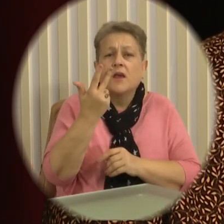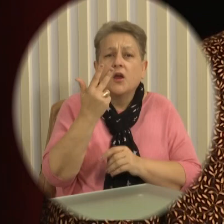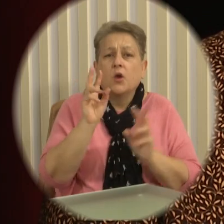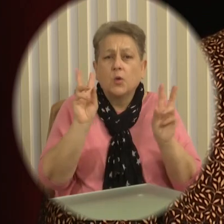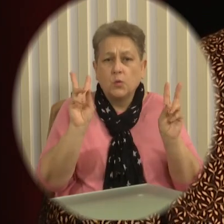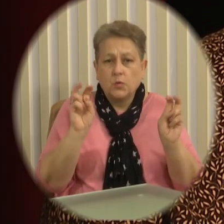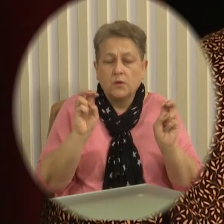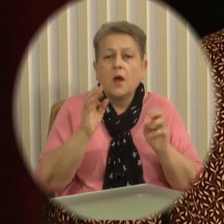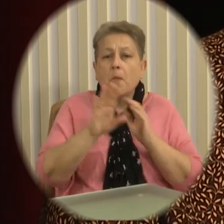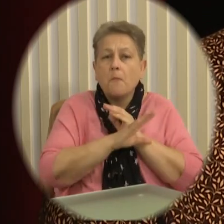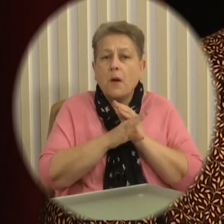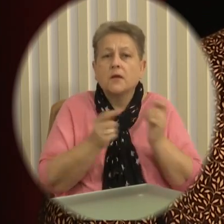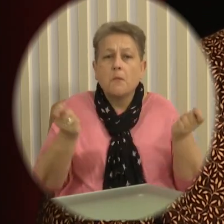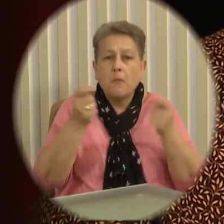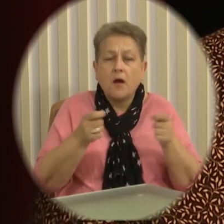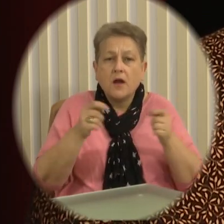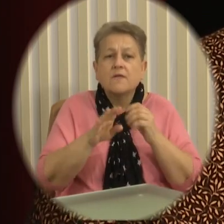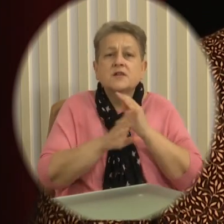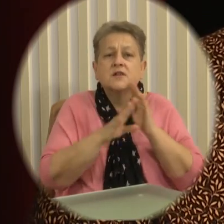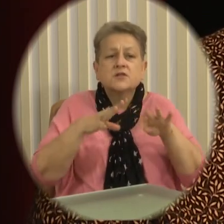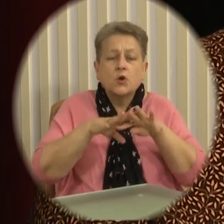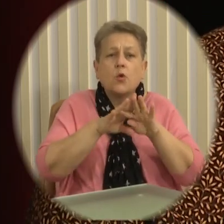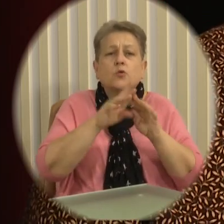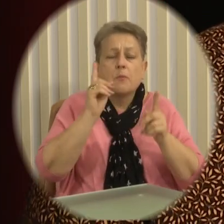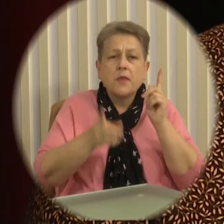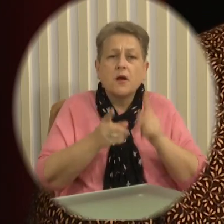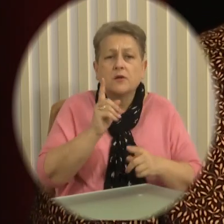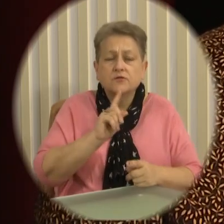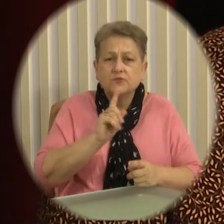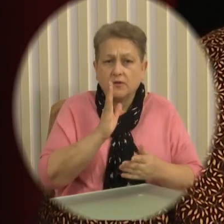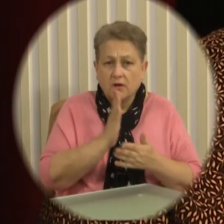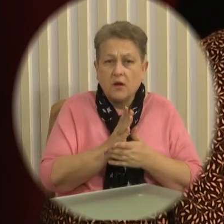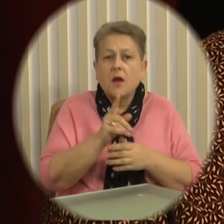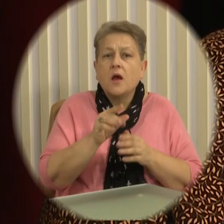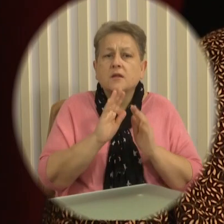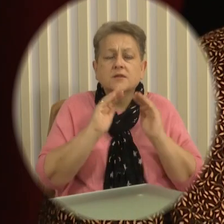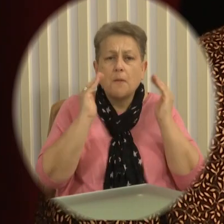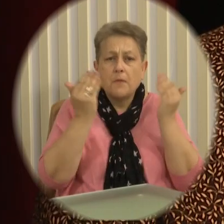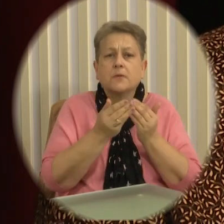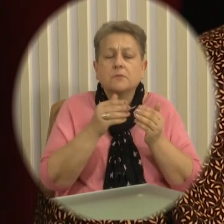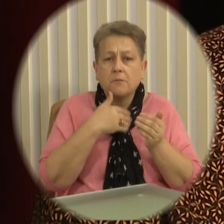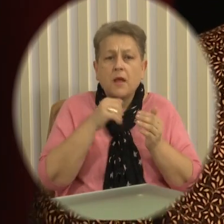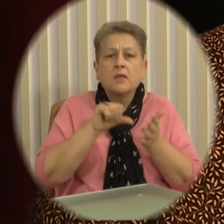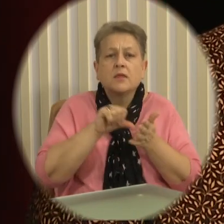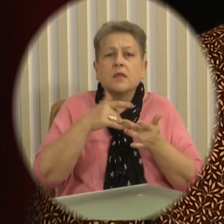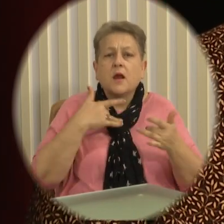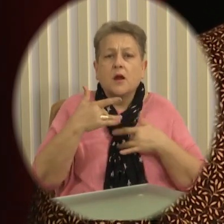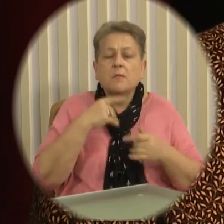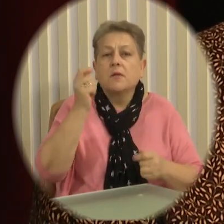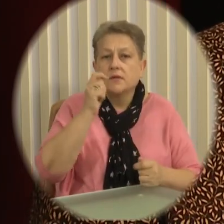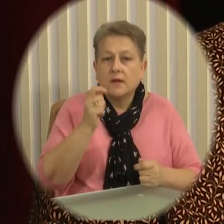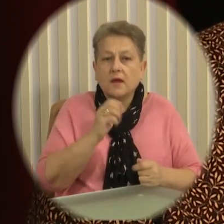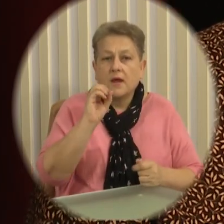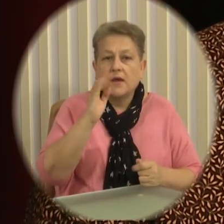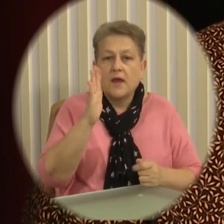են պատրաստված, փայտ, պարան և ծղոտ, բնական նյութերից, և այդ սահմանափակ նյութով մեր ներկայացման նկարիչը